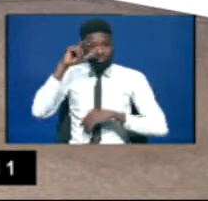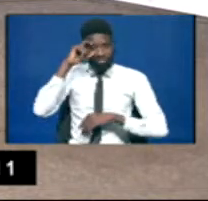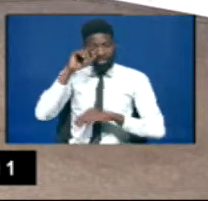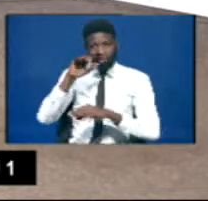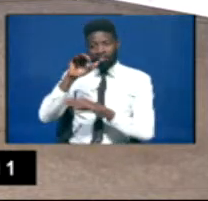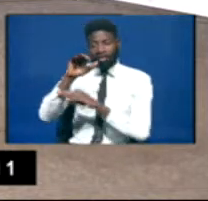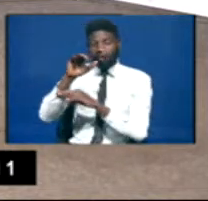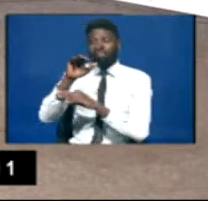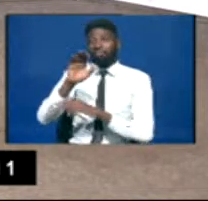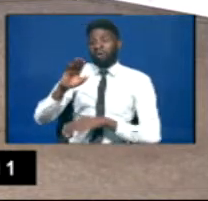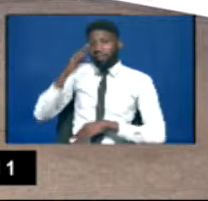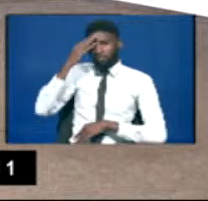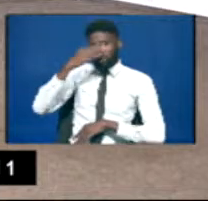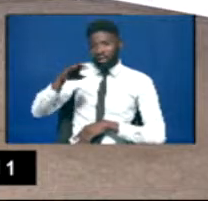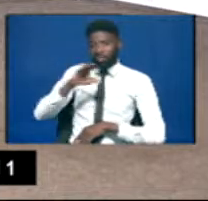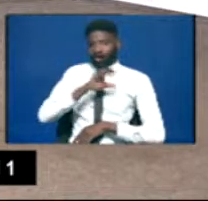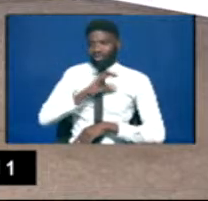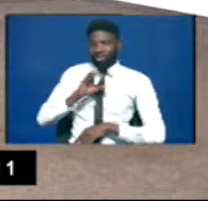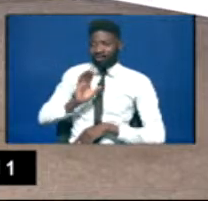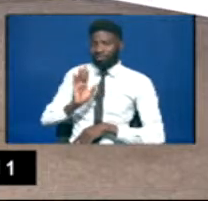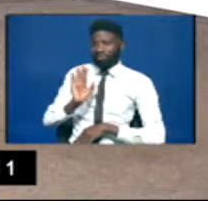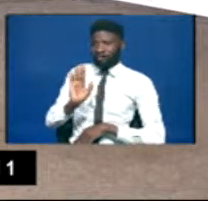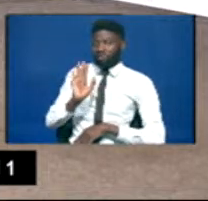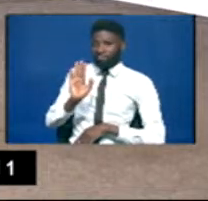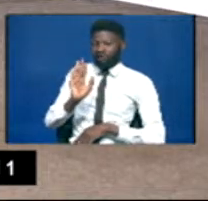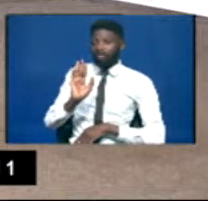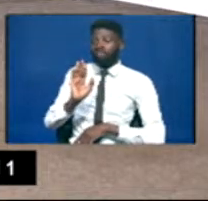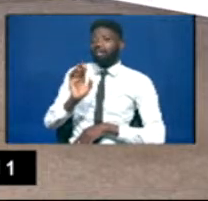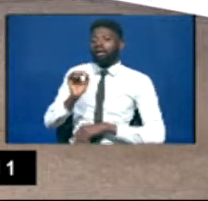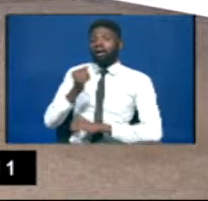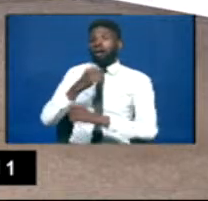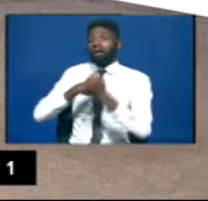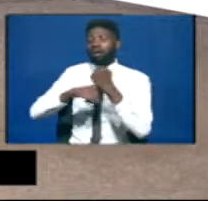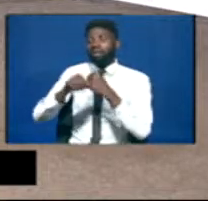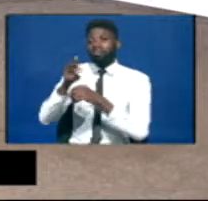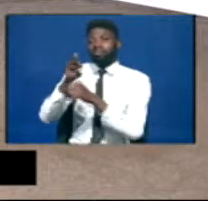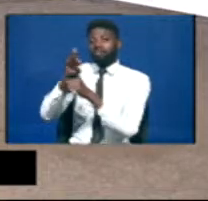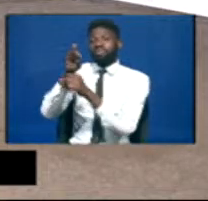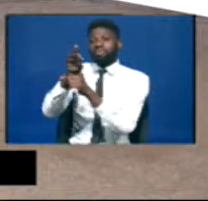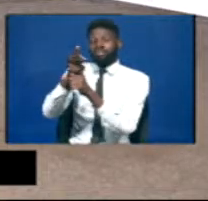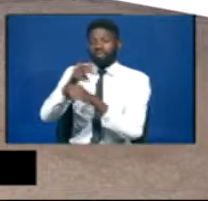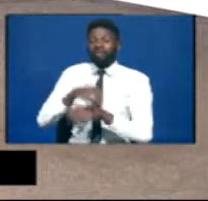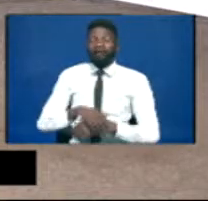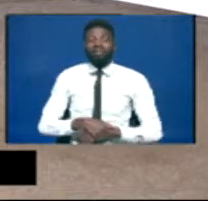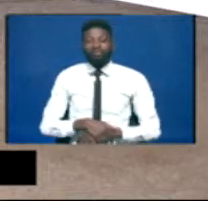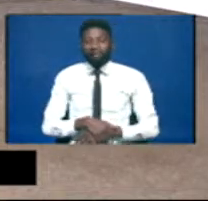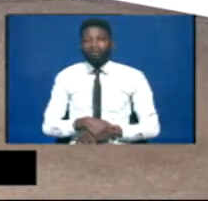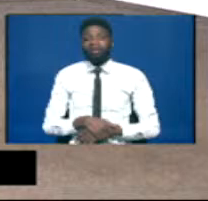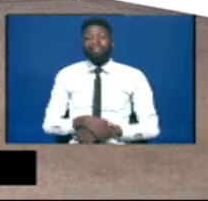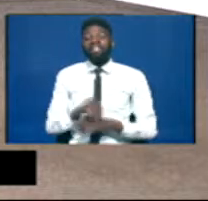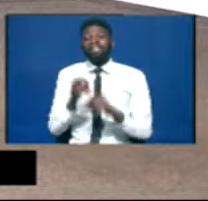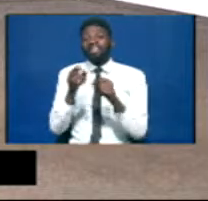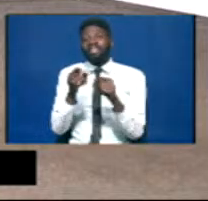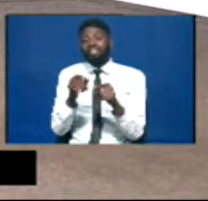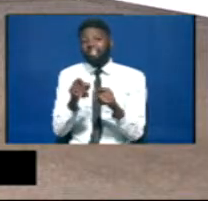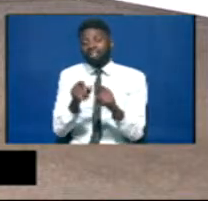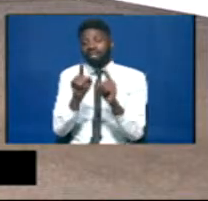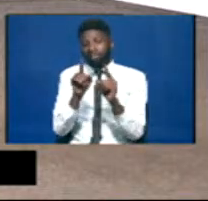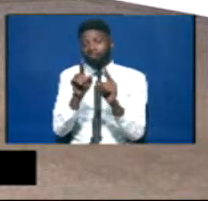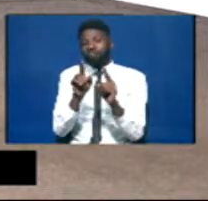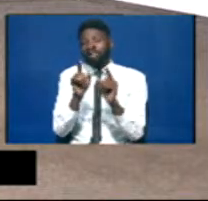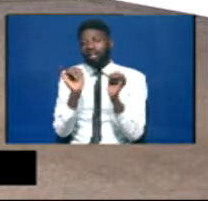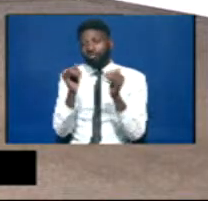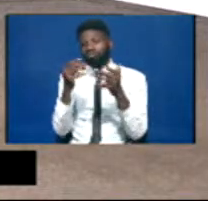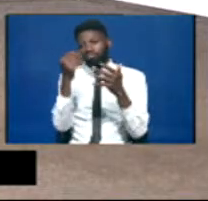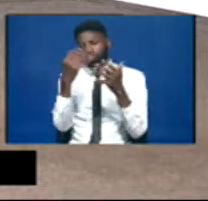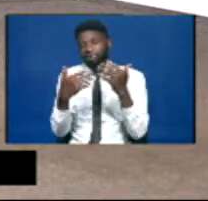ghasia zinazotekelezwa kwa kutumia bunduki. Nizo baadhi tu ya taarifa japo kiducho ambazo nimekuandalia mchana wa leo. Tuende sawa kadisa mati